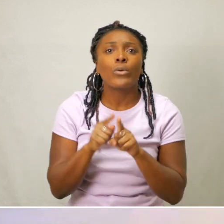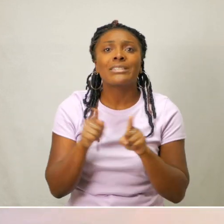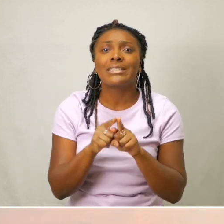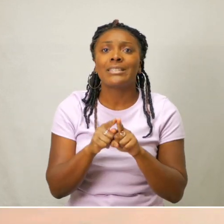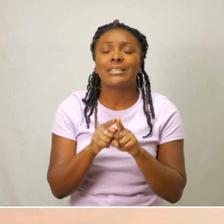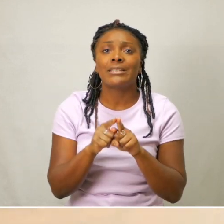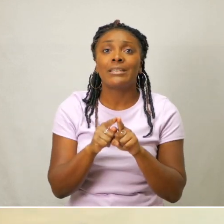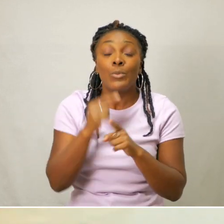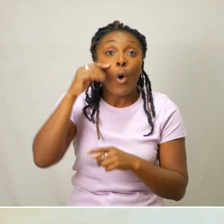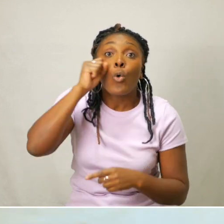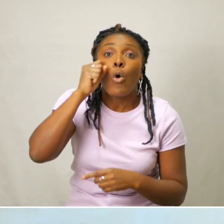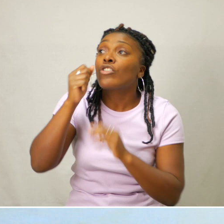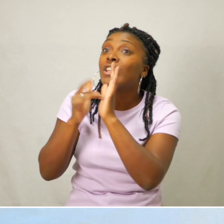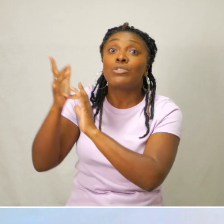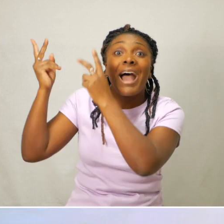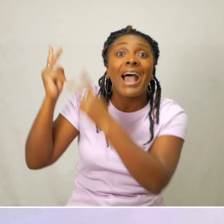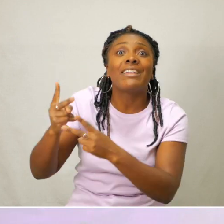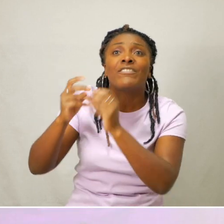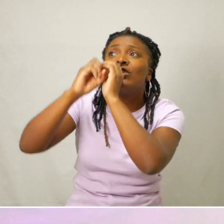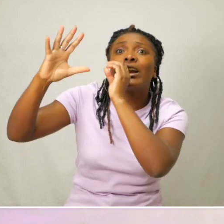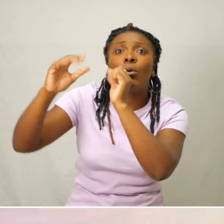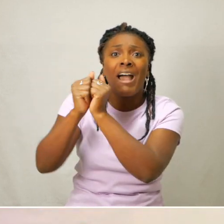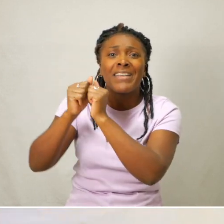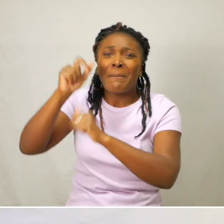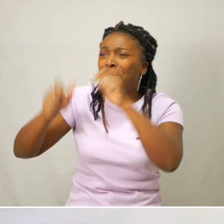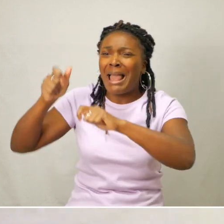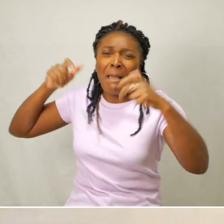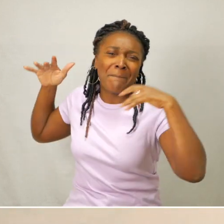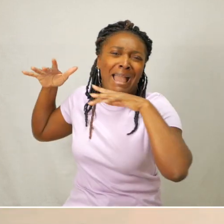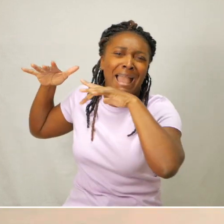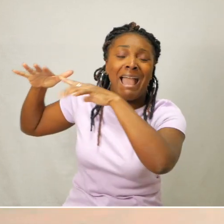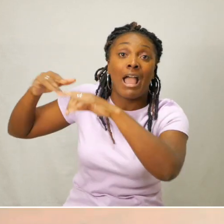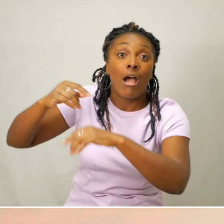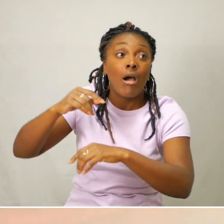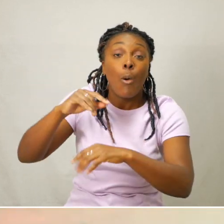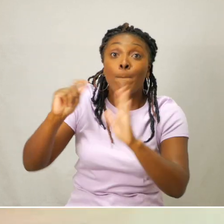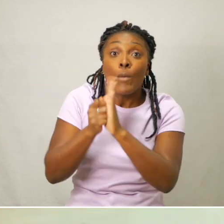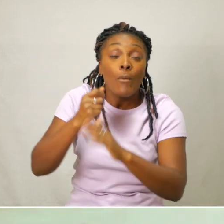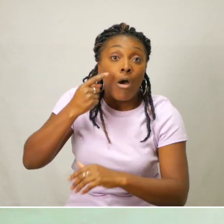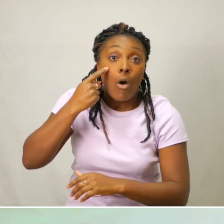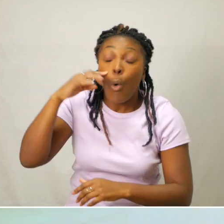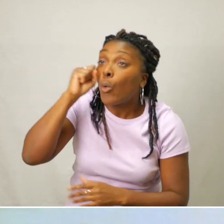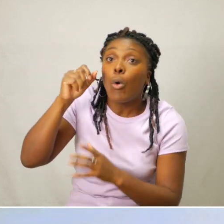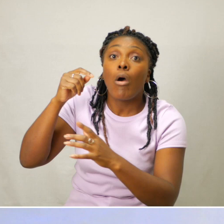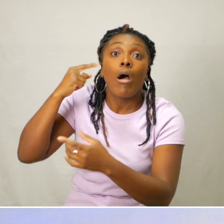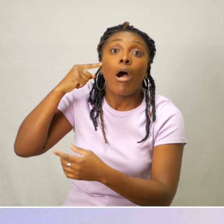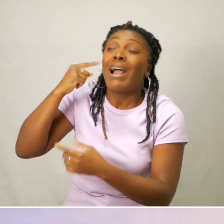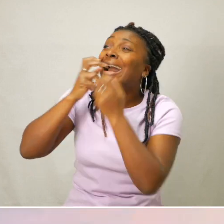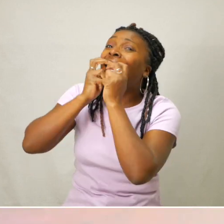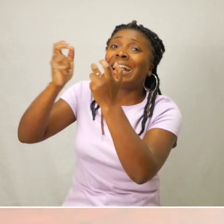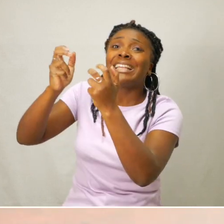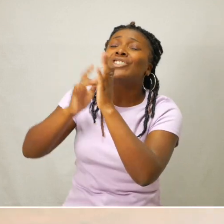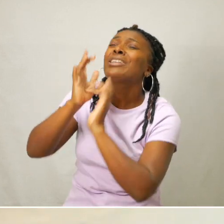que Jésus sortait de Jéricho avec toute la foule. Et puis au moment où il a entendu ça, on voit qu'en premier, il va commencer à